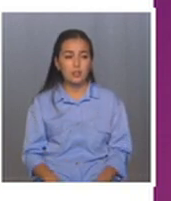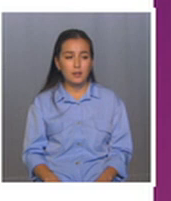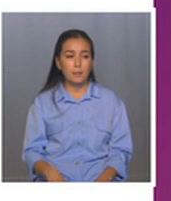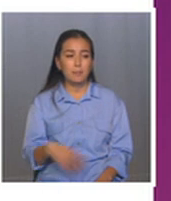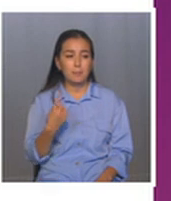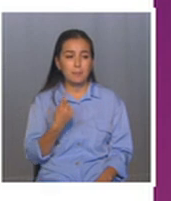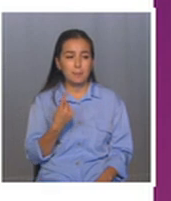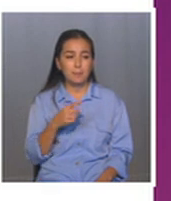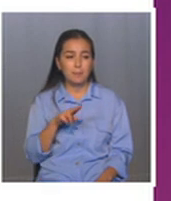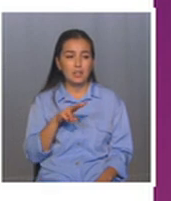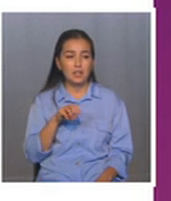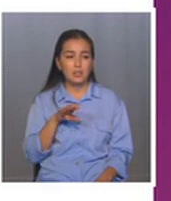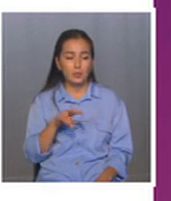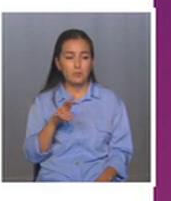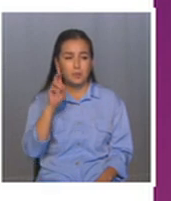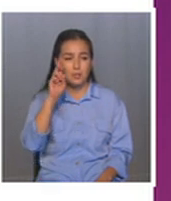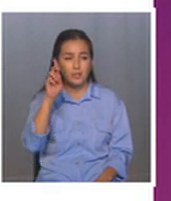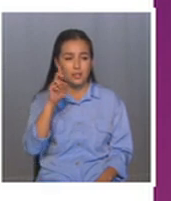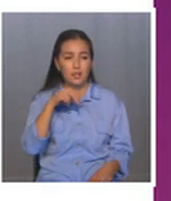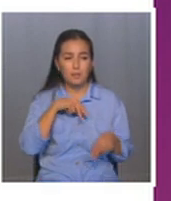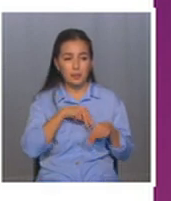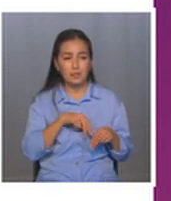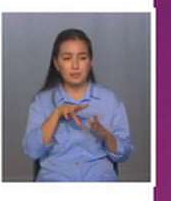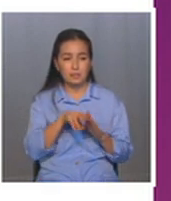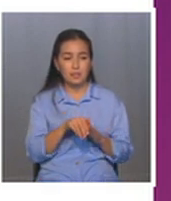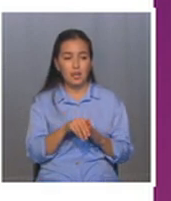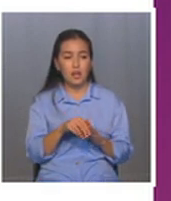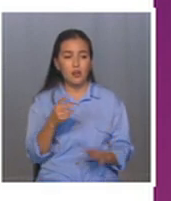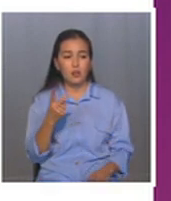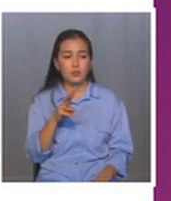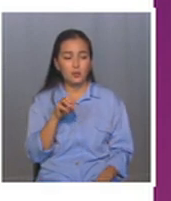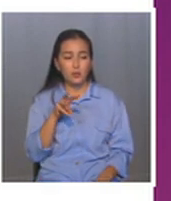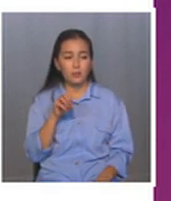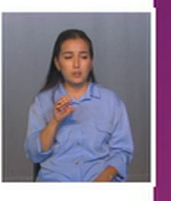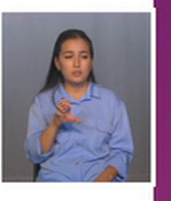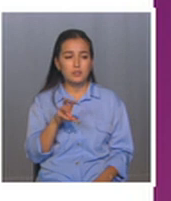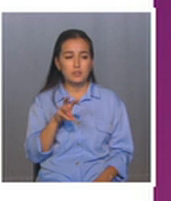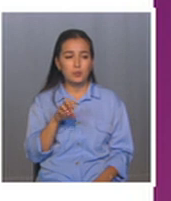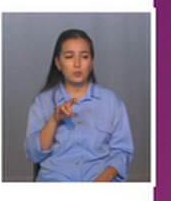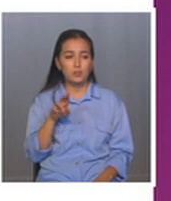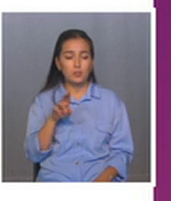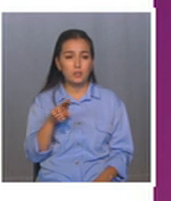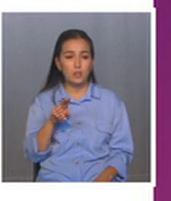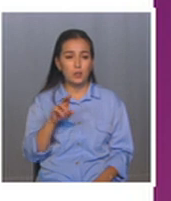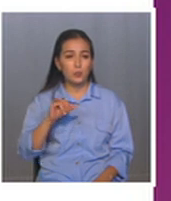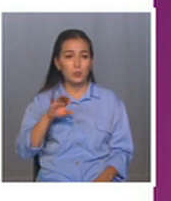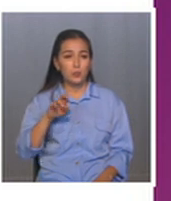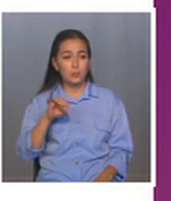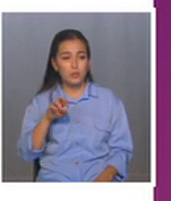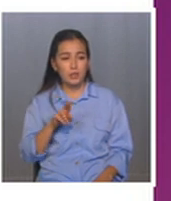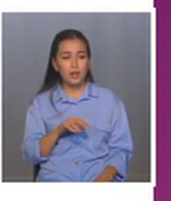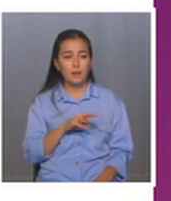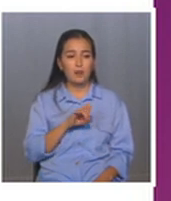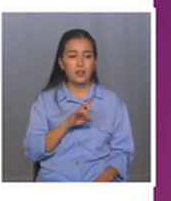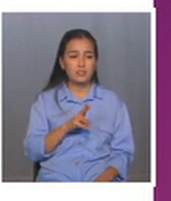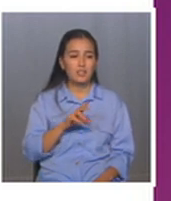Біріншісі ол Платонның мемлекет еңбегінде, екіншісі Томас Мордың утопия еңбегінде және Карл Маркс пен Фридрих